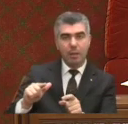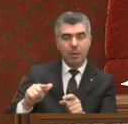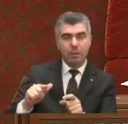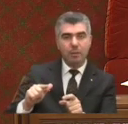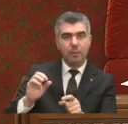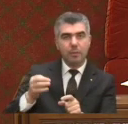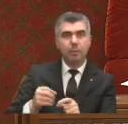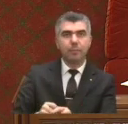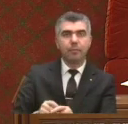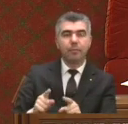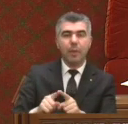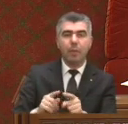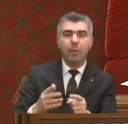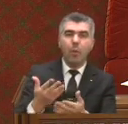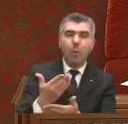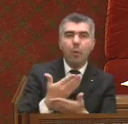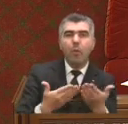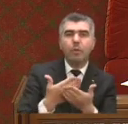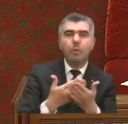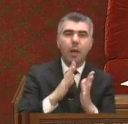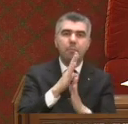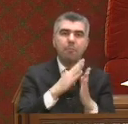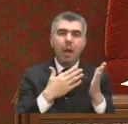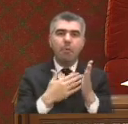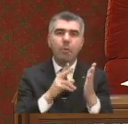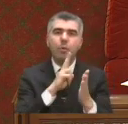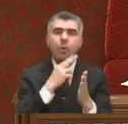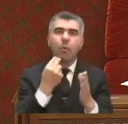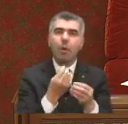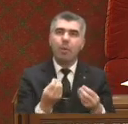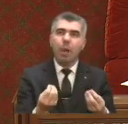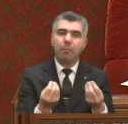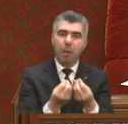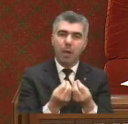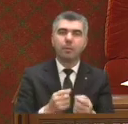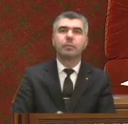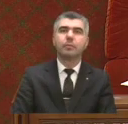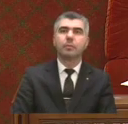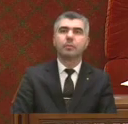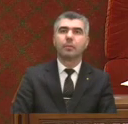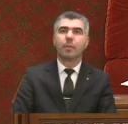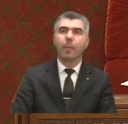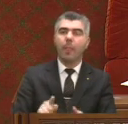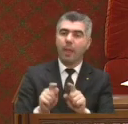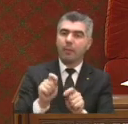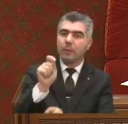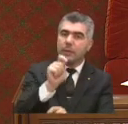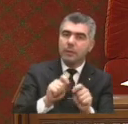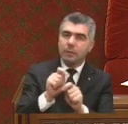موجودين وفي تكامل مع البرامج الحكوميه الاخرى. إذن احنا كنحاولوا نمشيو في اطار